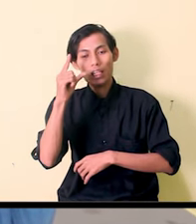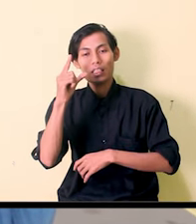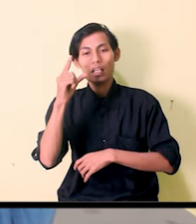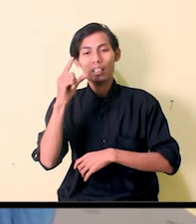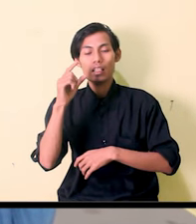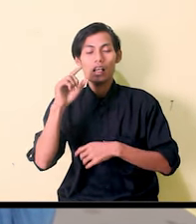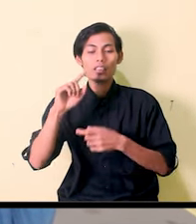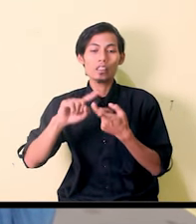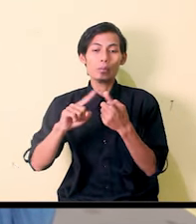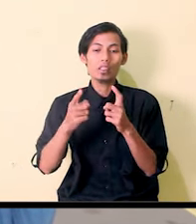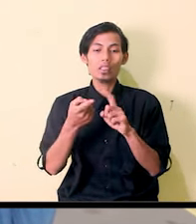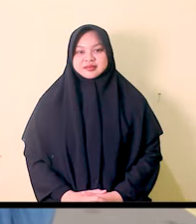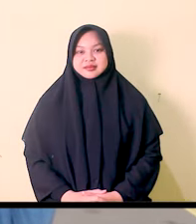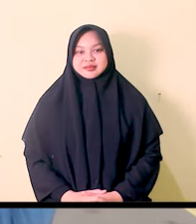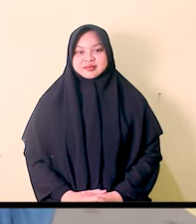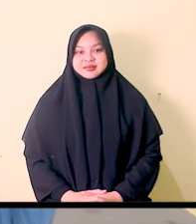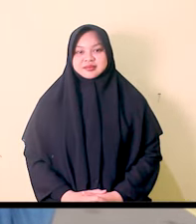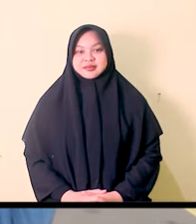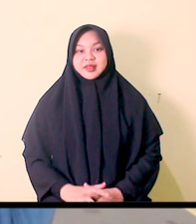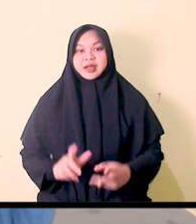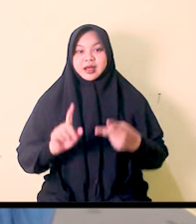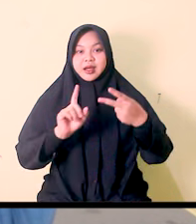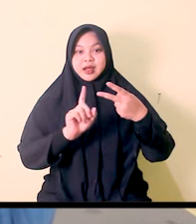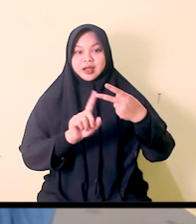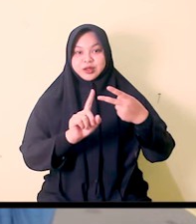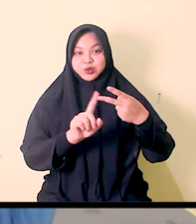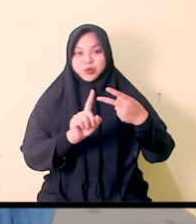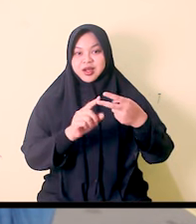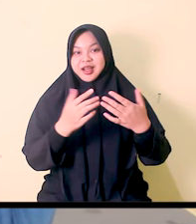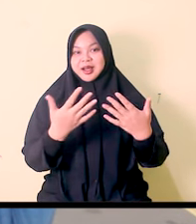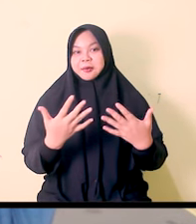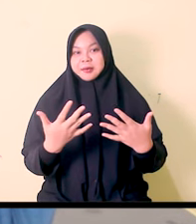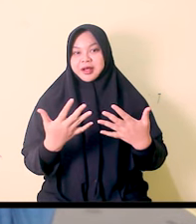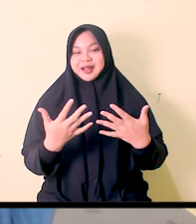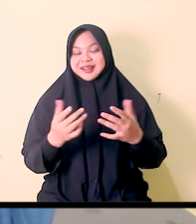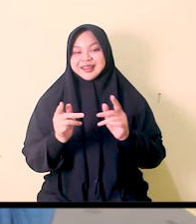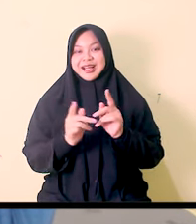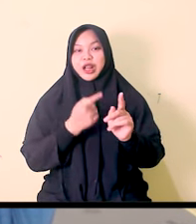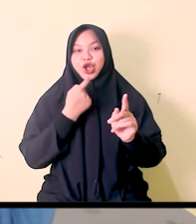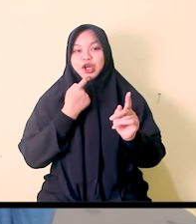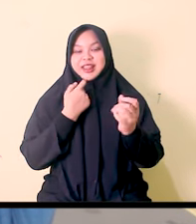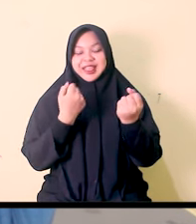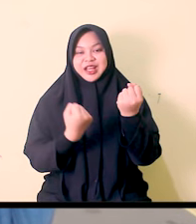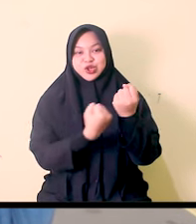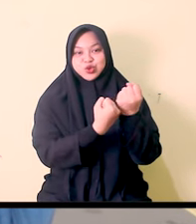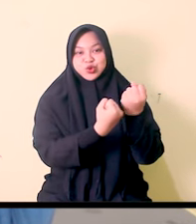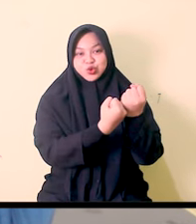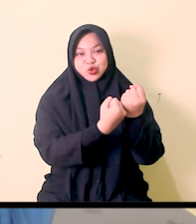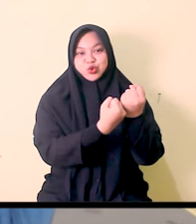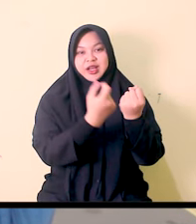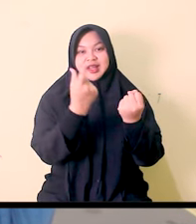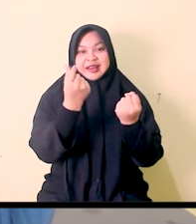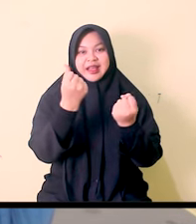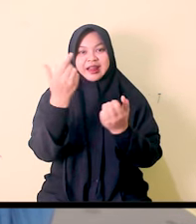dimanfaatkan seperti itu yang kedua Duan dan dar Des